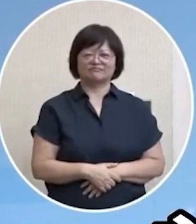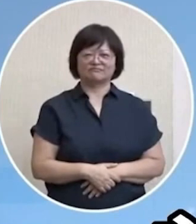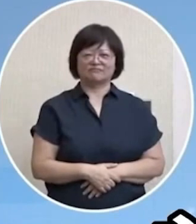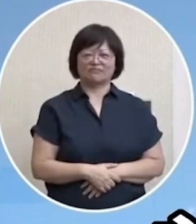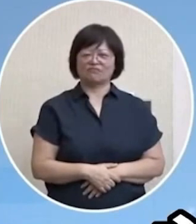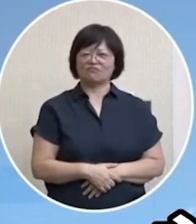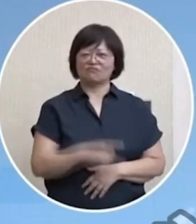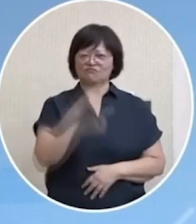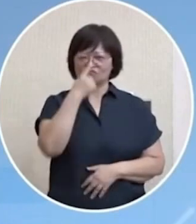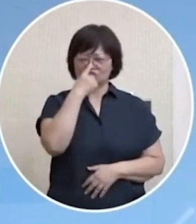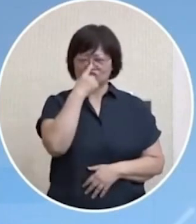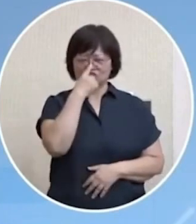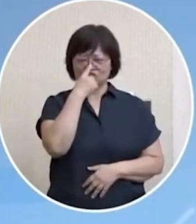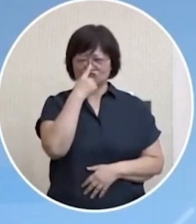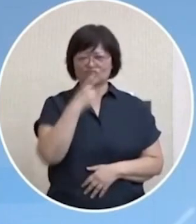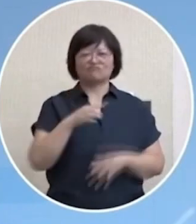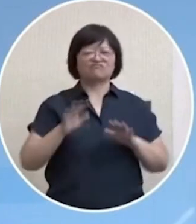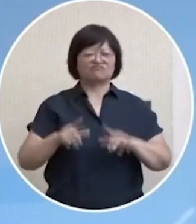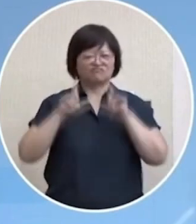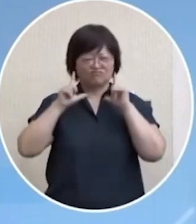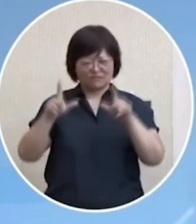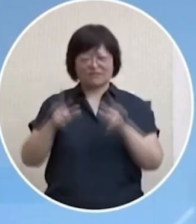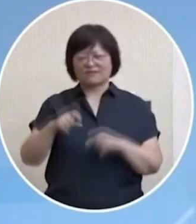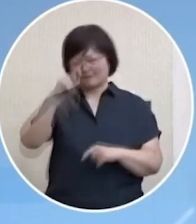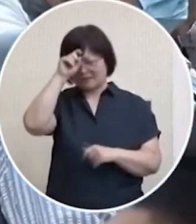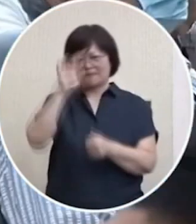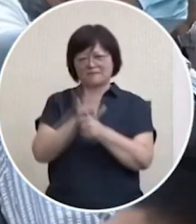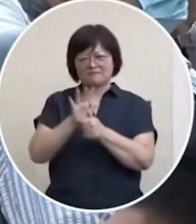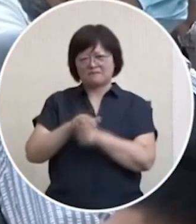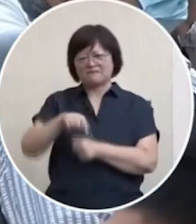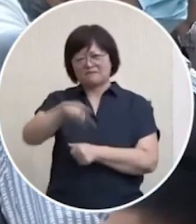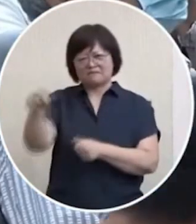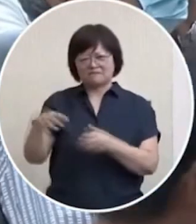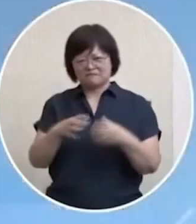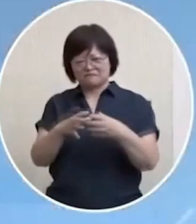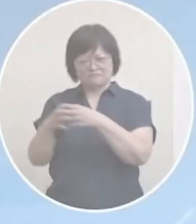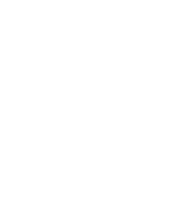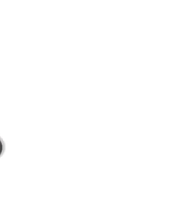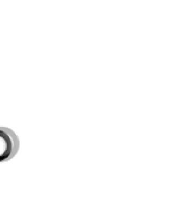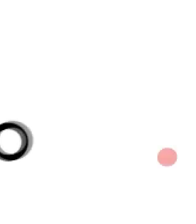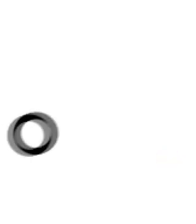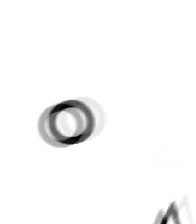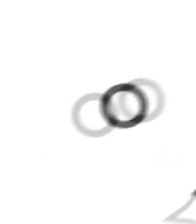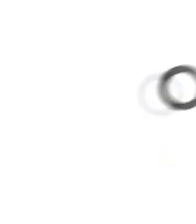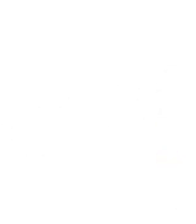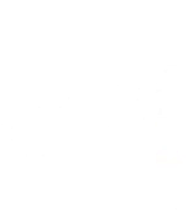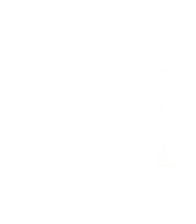大联盟的立场来推动整合，赢得胜选。